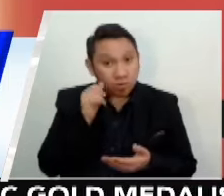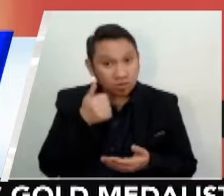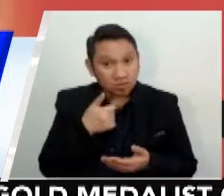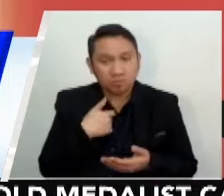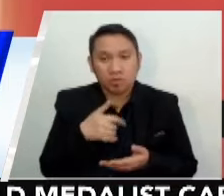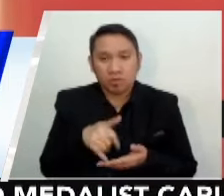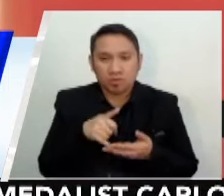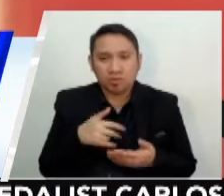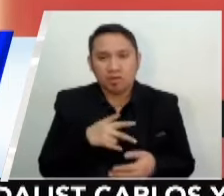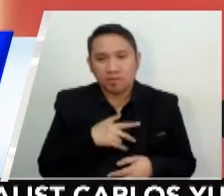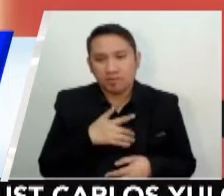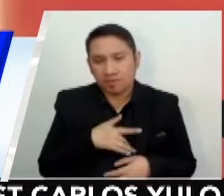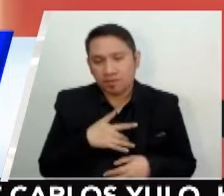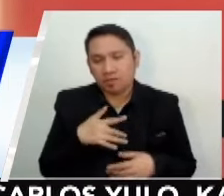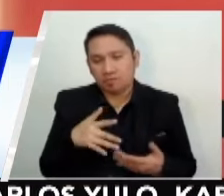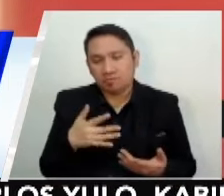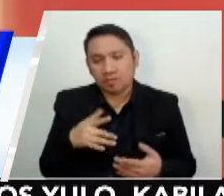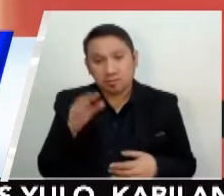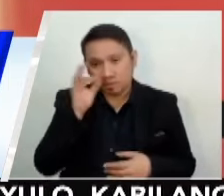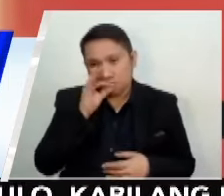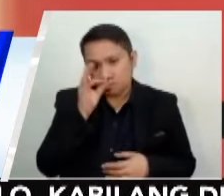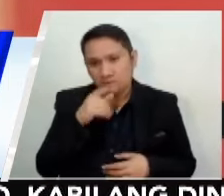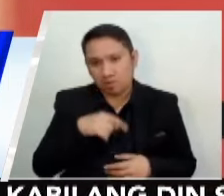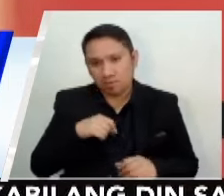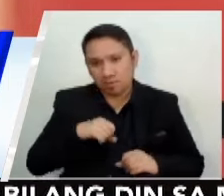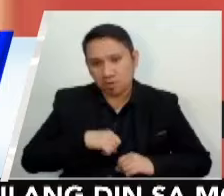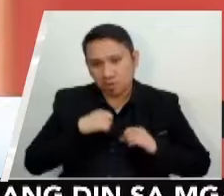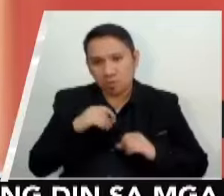Pinoy, naging part tayo ng ganong klaseng event. It's an honor.